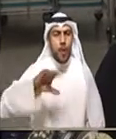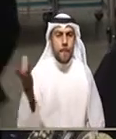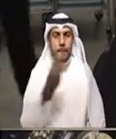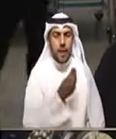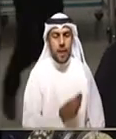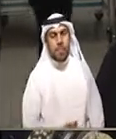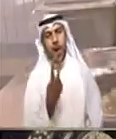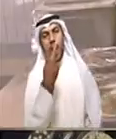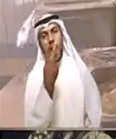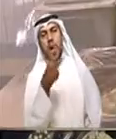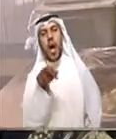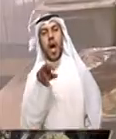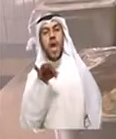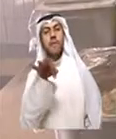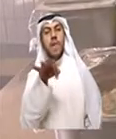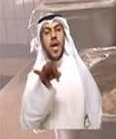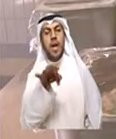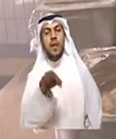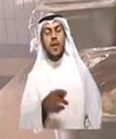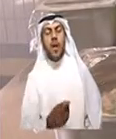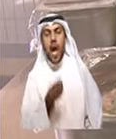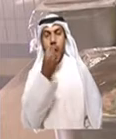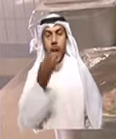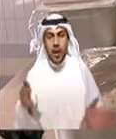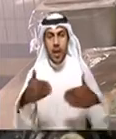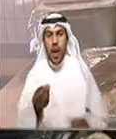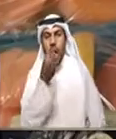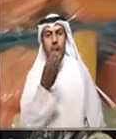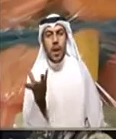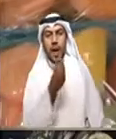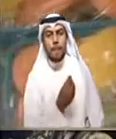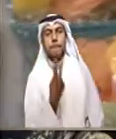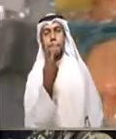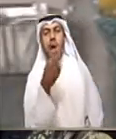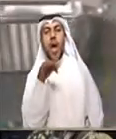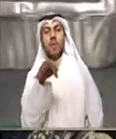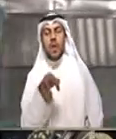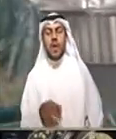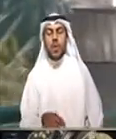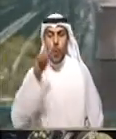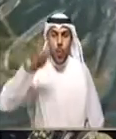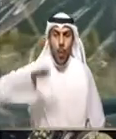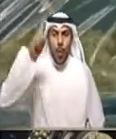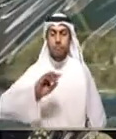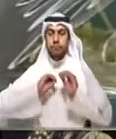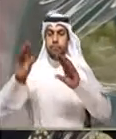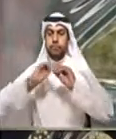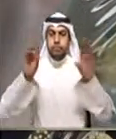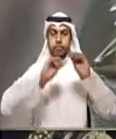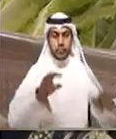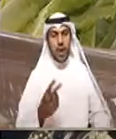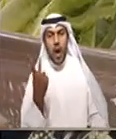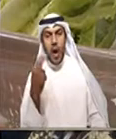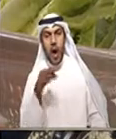إلى 2000 وجبة. دولة الكويت تعد من الدول الرائدة في مجال الرعاية الاجتماعية، ولديها تجربة يحتذى بها على